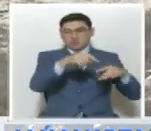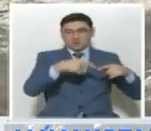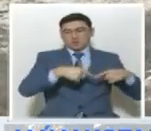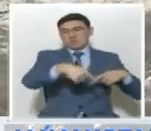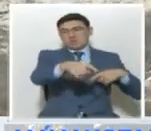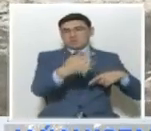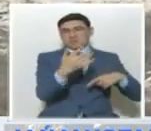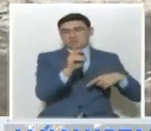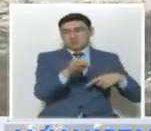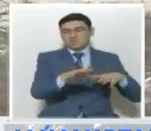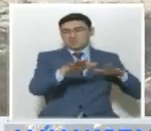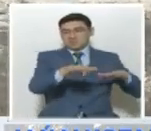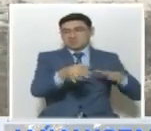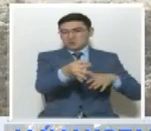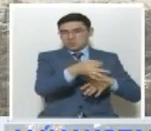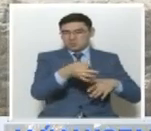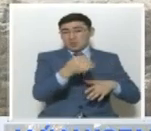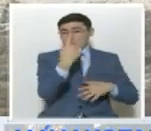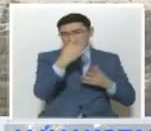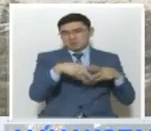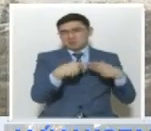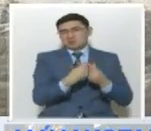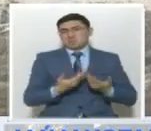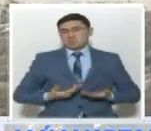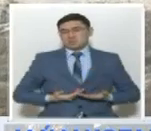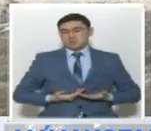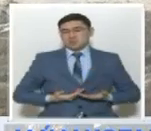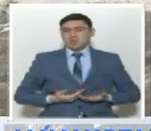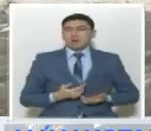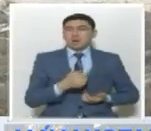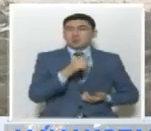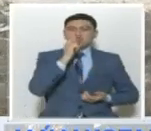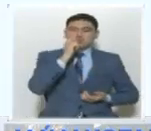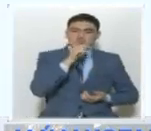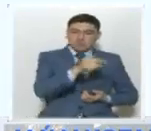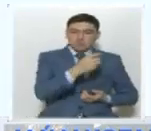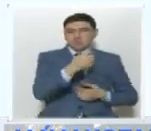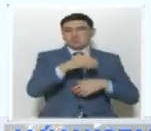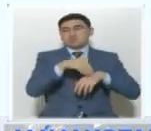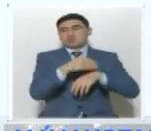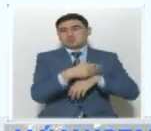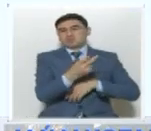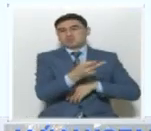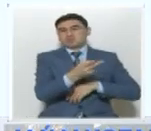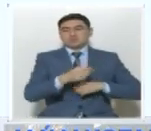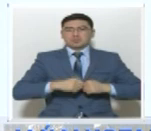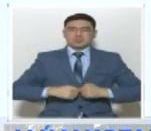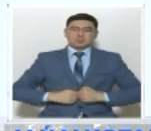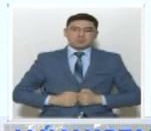километр. Жапонда жаткан аралда жалгыз отбасы турат. Ол метеоролог Пётр Лупенков пен онун жубайы. Данные